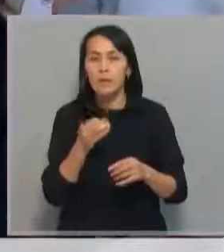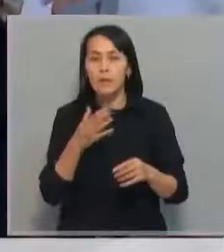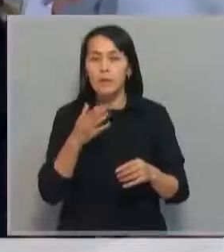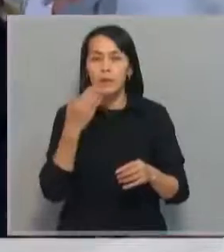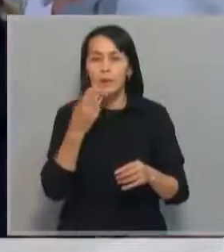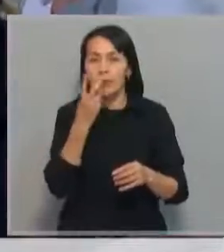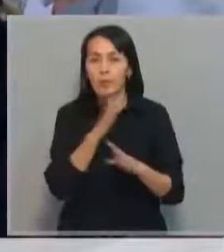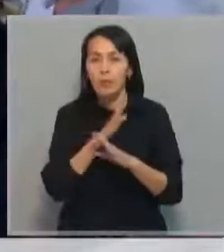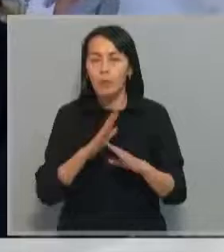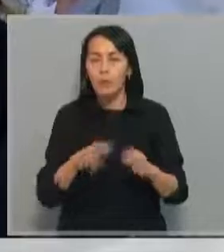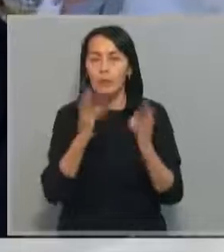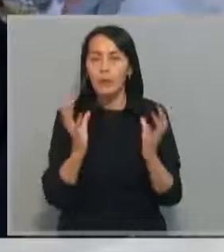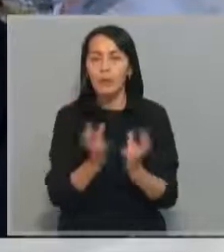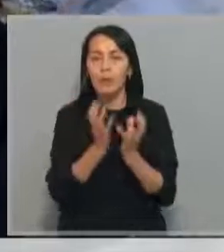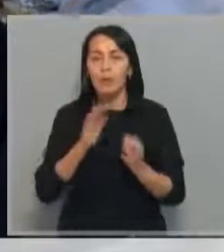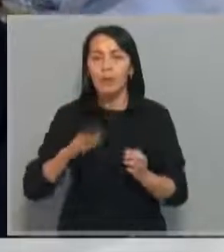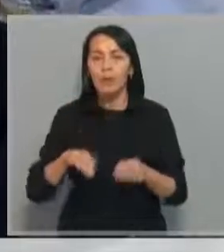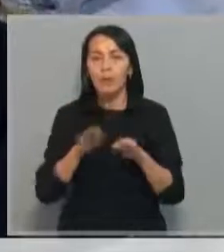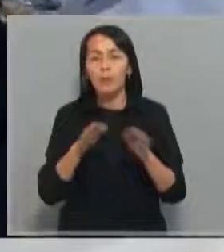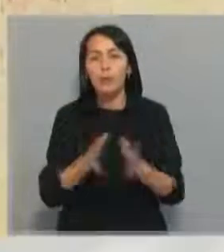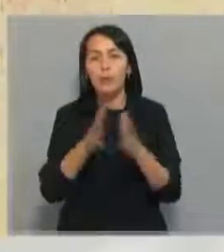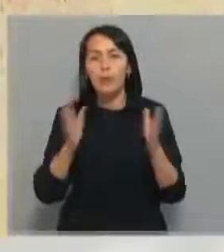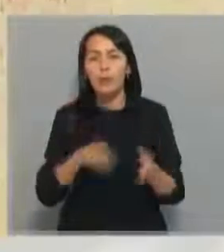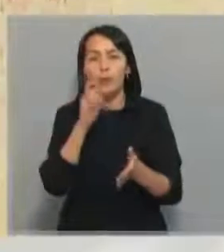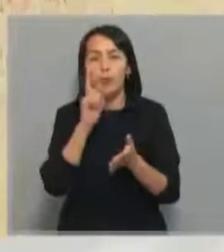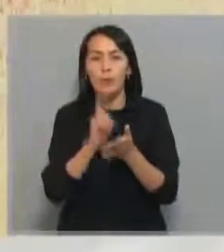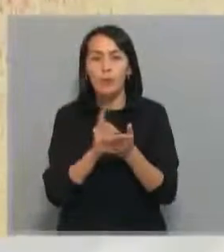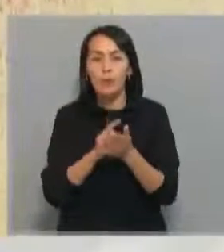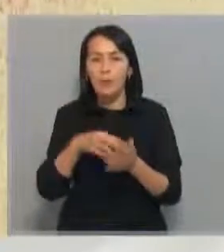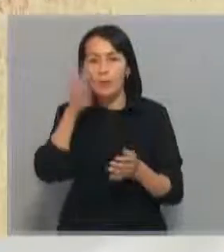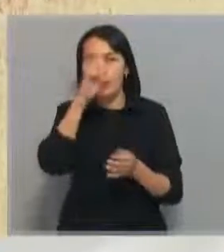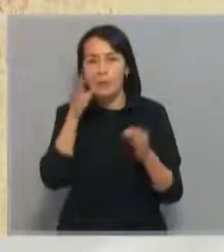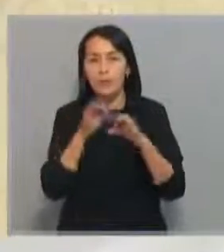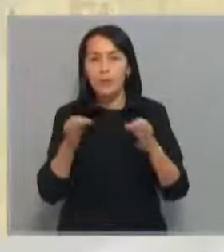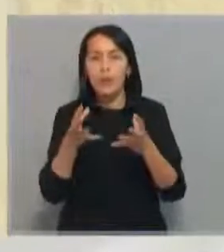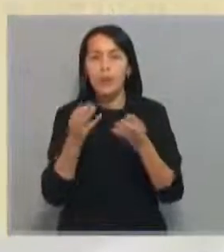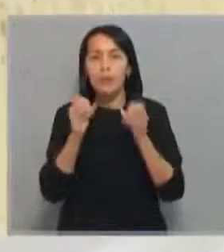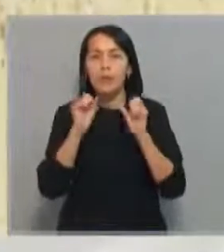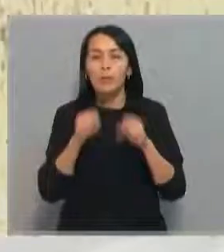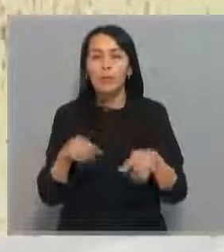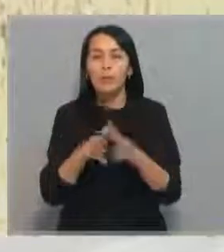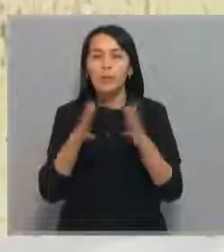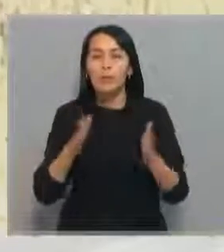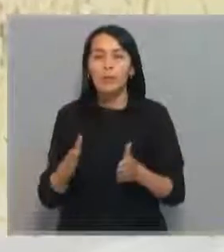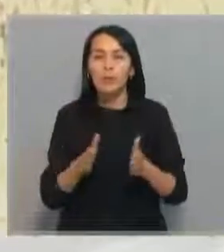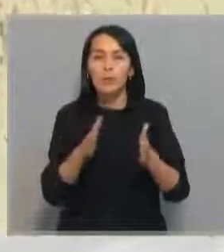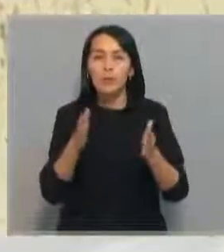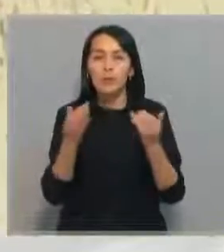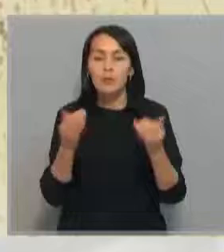болмайды. Бабалар рухын қастерлеу кейінгі ұрпақ алдындағы үлкен парыз десек, еліміз егемендік алғалы мұндай мүмкіндікке кеңінен жол ашылды